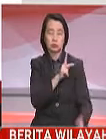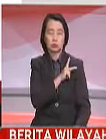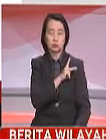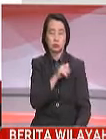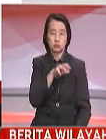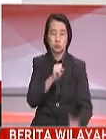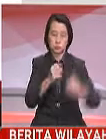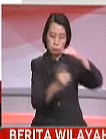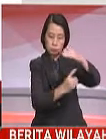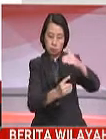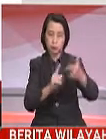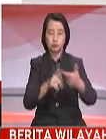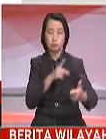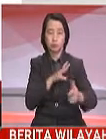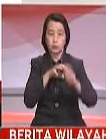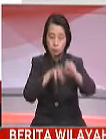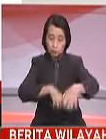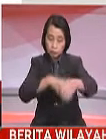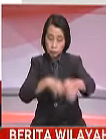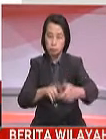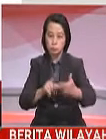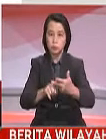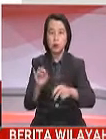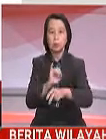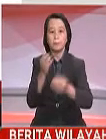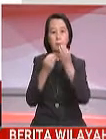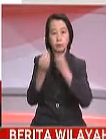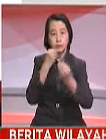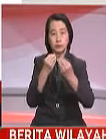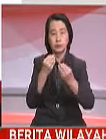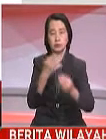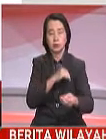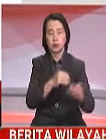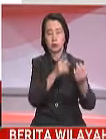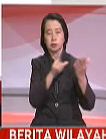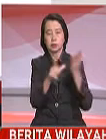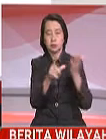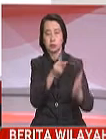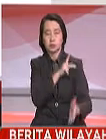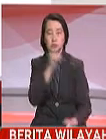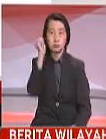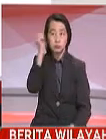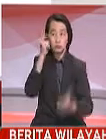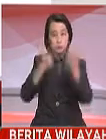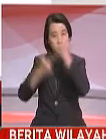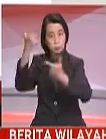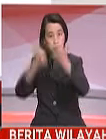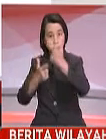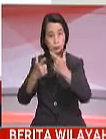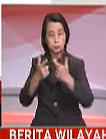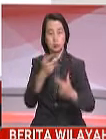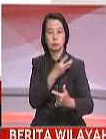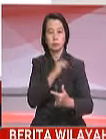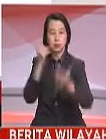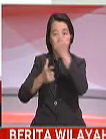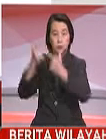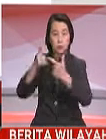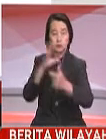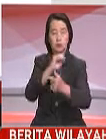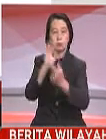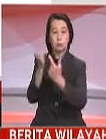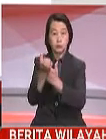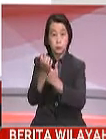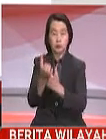Setiausaha Dasar Kementerian Pertanian dan Industri Makanan dan Timbalan Ketua Setiausaha Pelancongan Kementerian Pelancongan dan